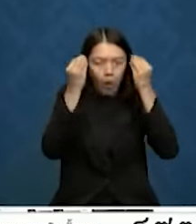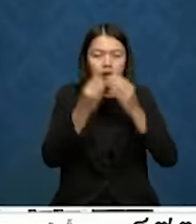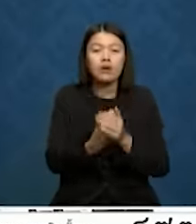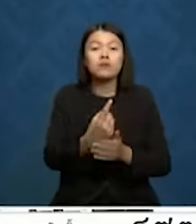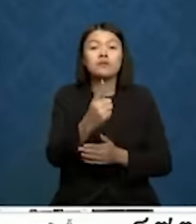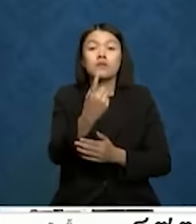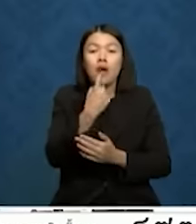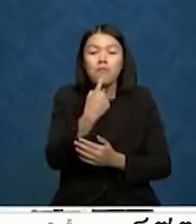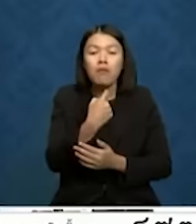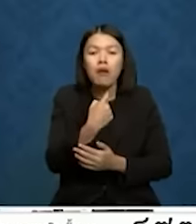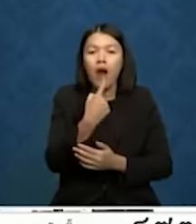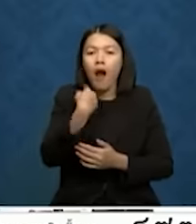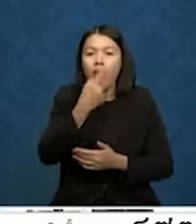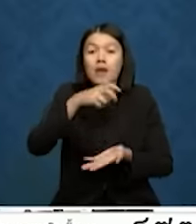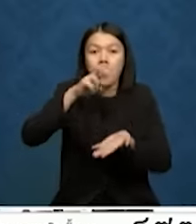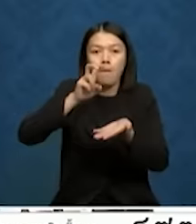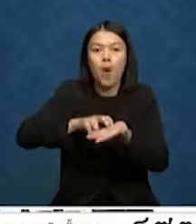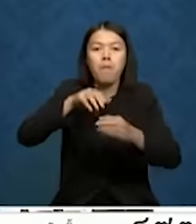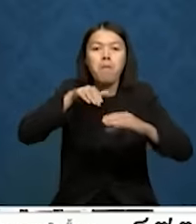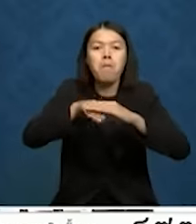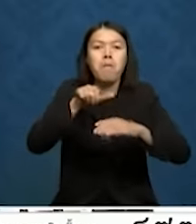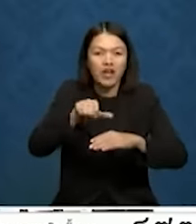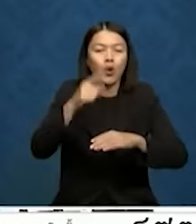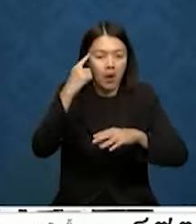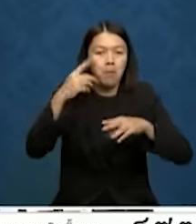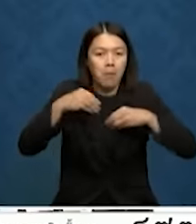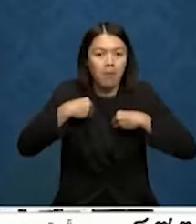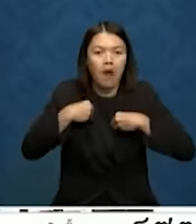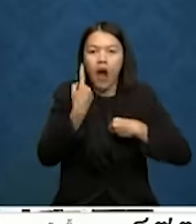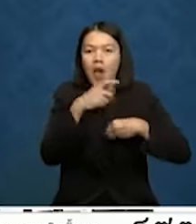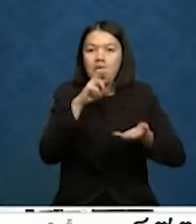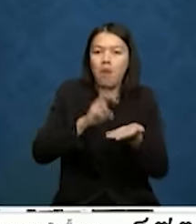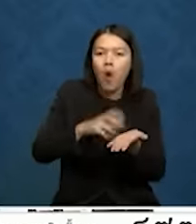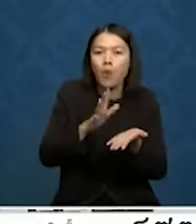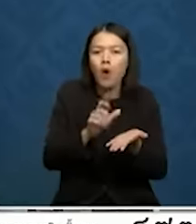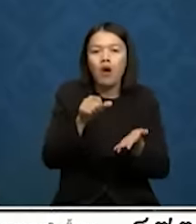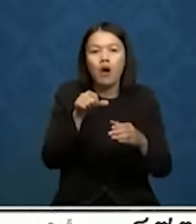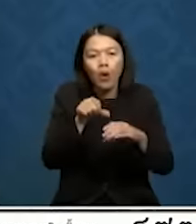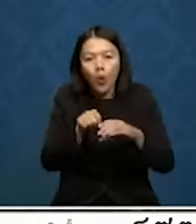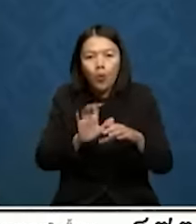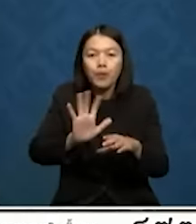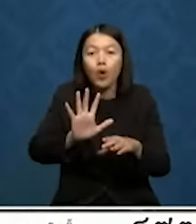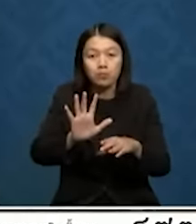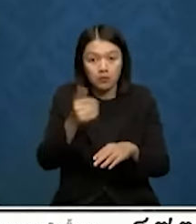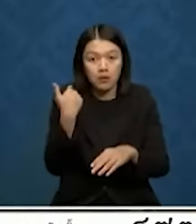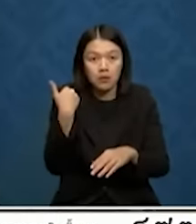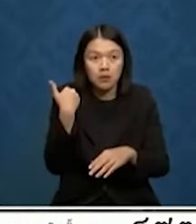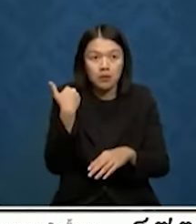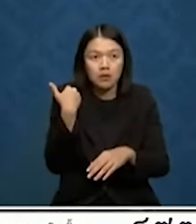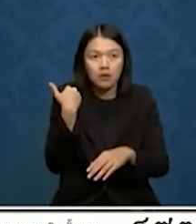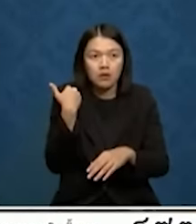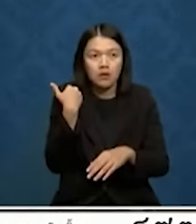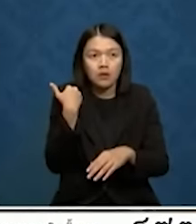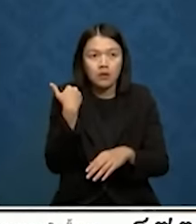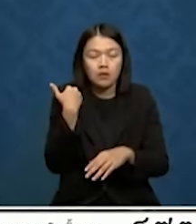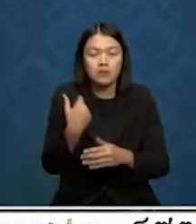องถามว่าถ้าใครรับรองก็ให้กดบัตรเห็นด้วยใครไม่รับรองท่านประธานจะให้กดบัตรไม่อะไรก็ว่ากันไปครับ อย่าง เมื่อกี้ท่านประธาน